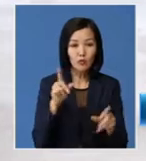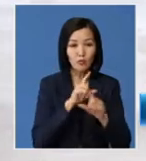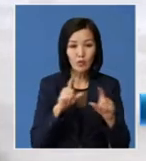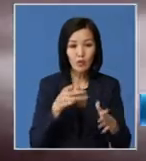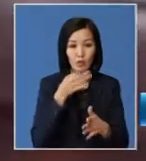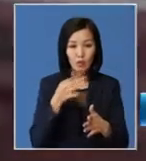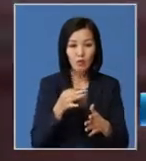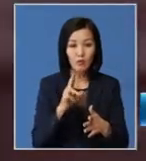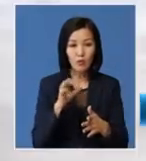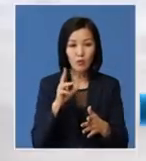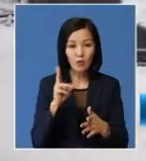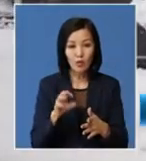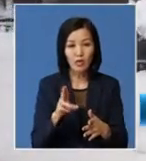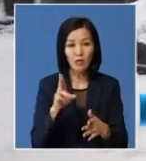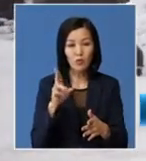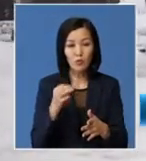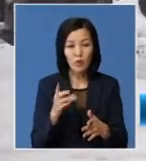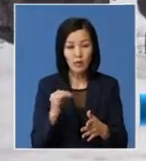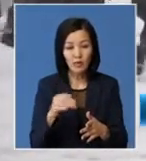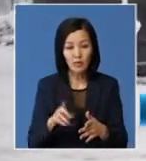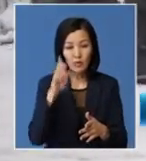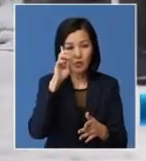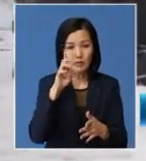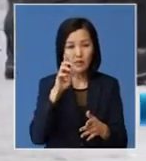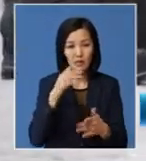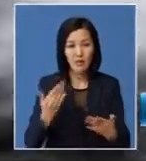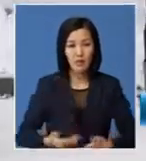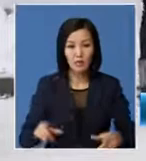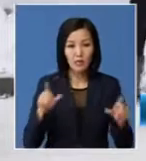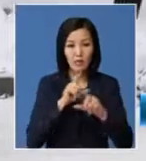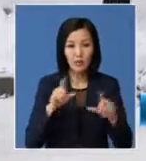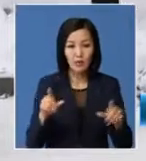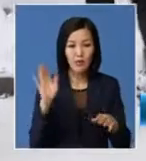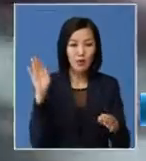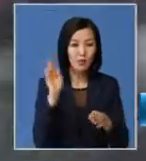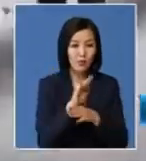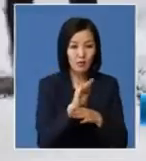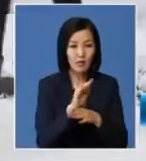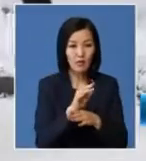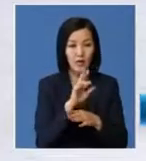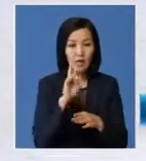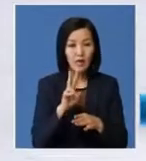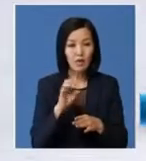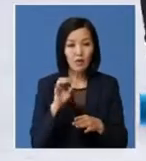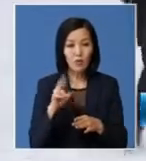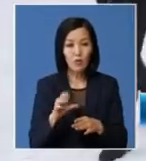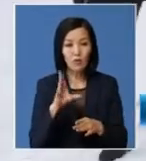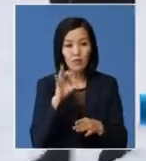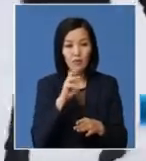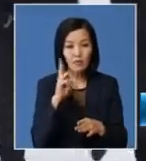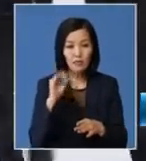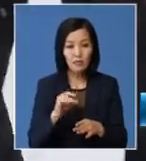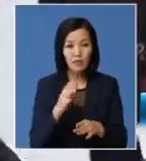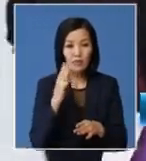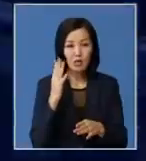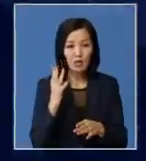Олар көркейту және көгалдандыру мемлекеттік коммуналдық мекемесі, оған қосалқы медігер ретінде НКОМ сервис пен шығыс 4